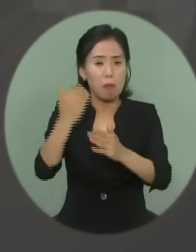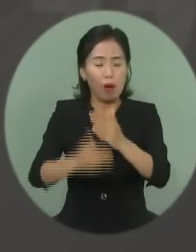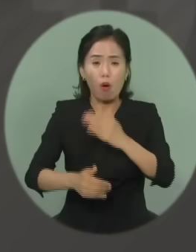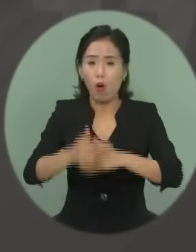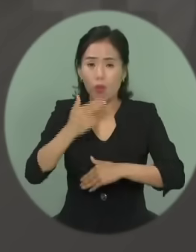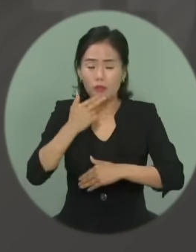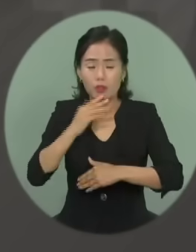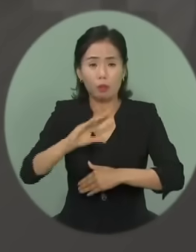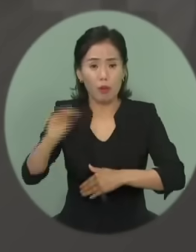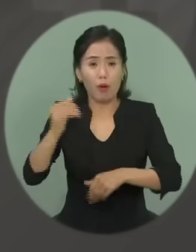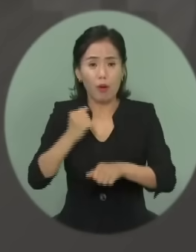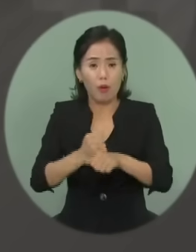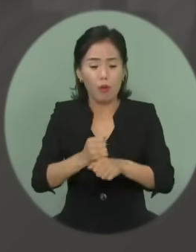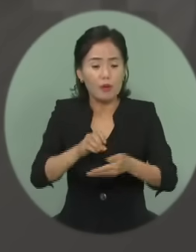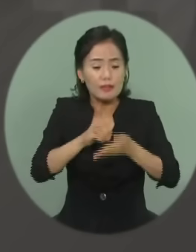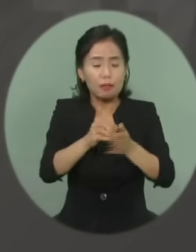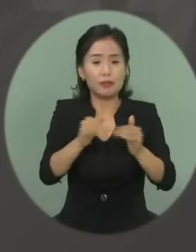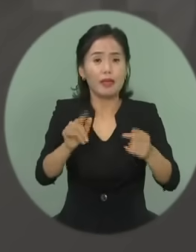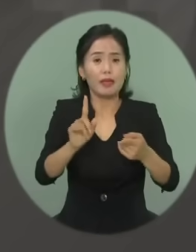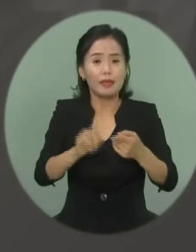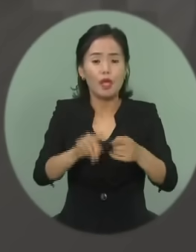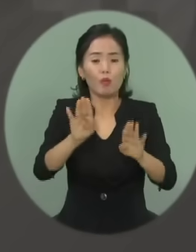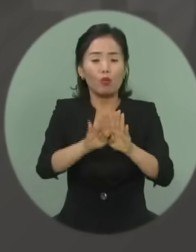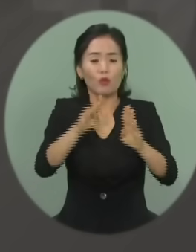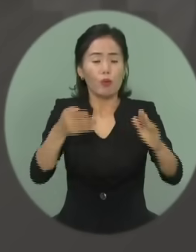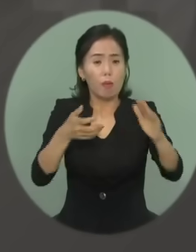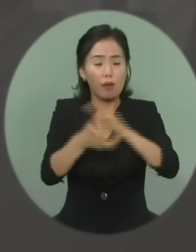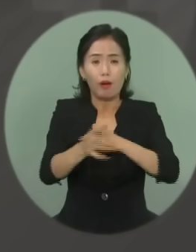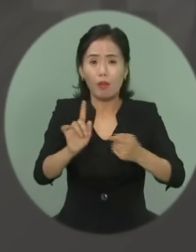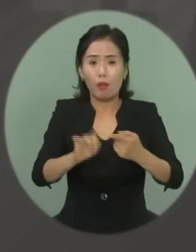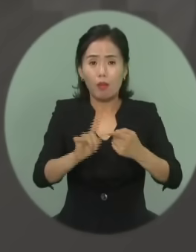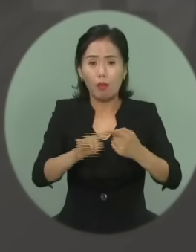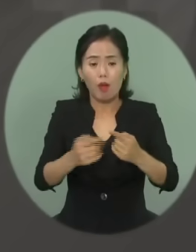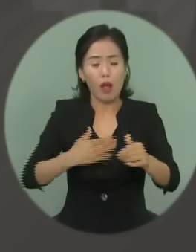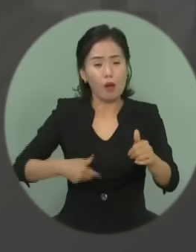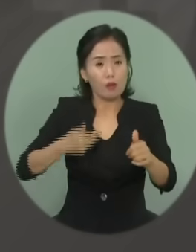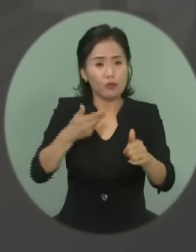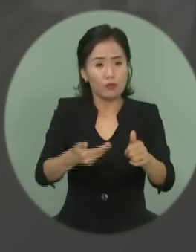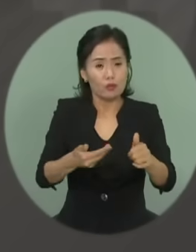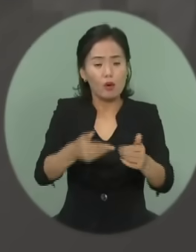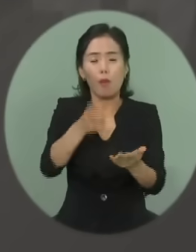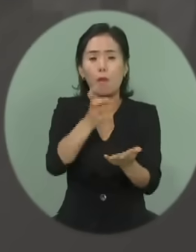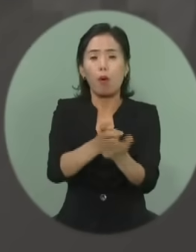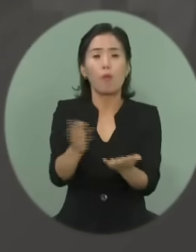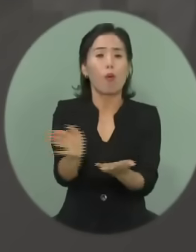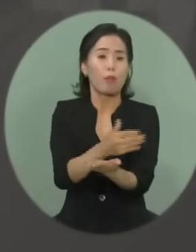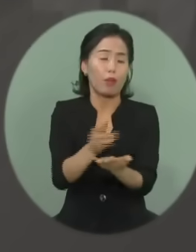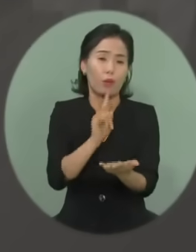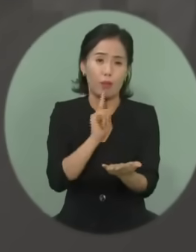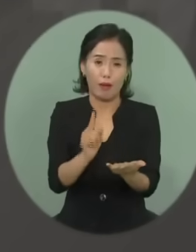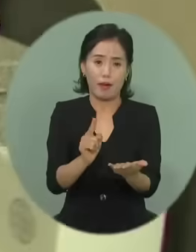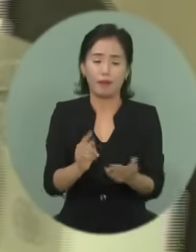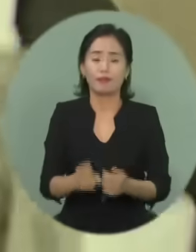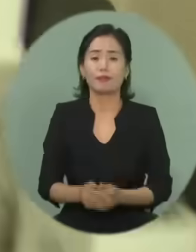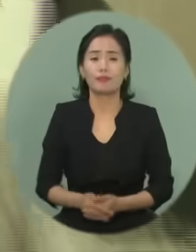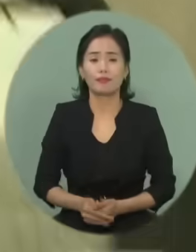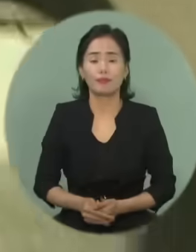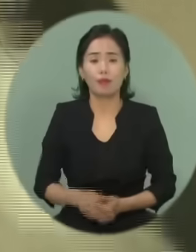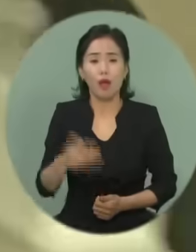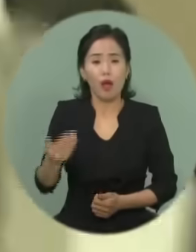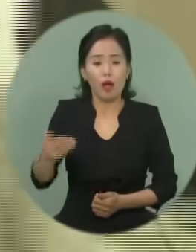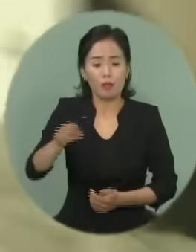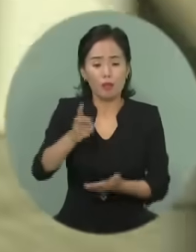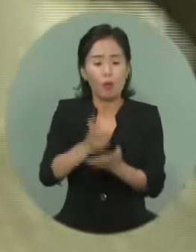돌아오며 해당 세입자 등에게 문을 열고 들어갔다는 것을 알려줘야 하는 규정은 없다고 밝혔습니다